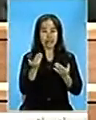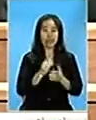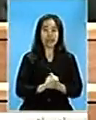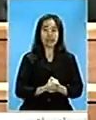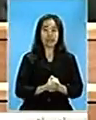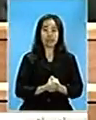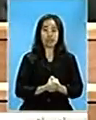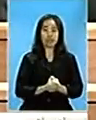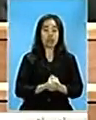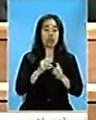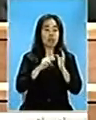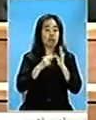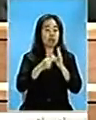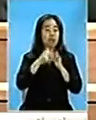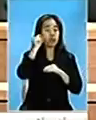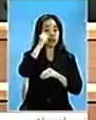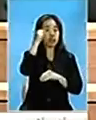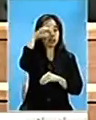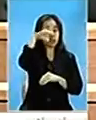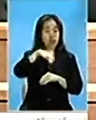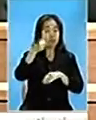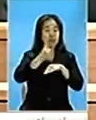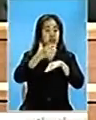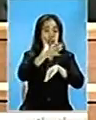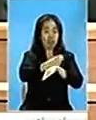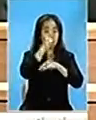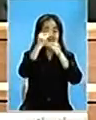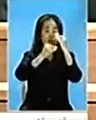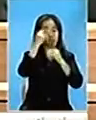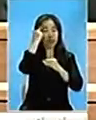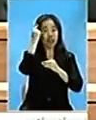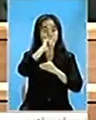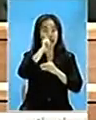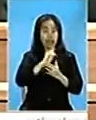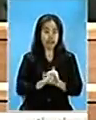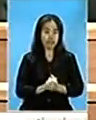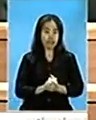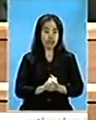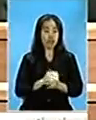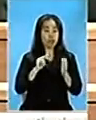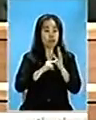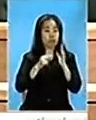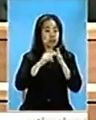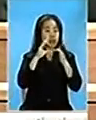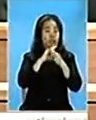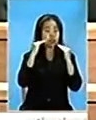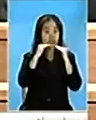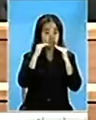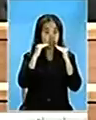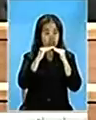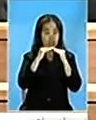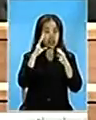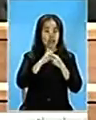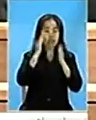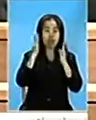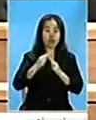อย่างนี้สภาพัฒนาทางการเมืองเราจะคิดอย่างไรครับเพียงแต่คุ้มครองสิทธิของคนที่มีอำ